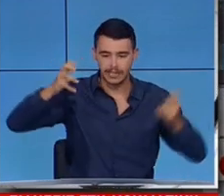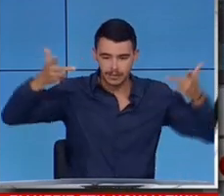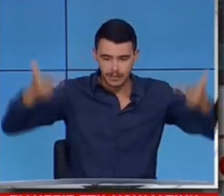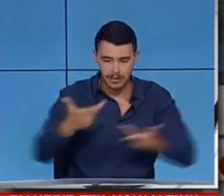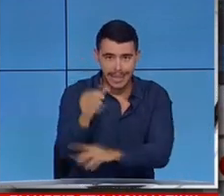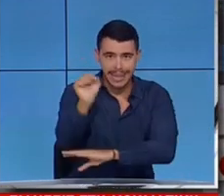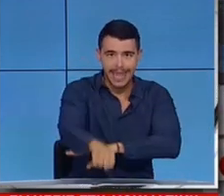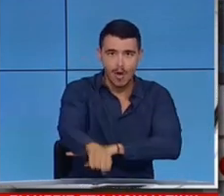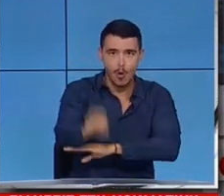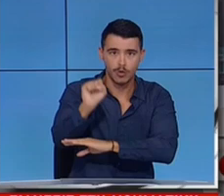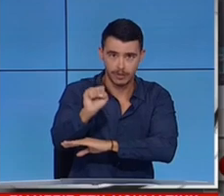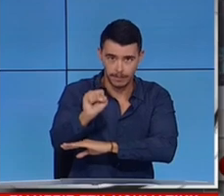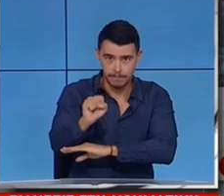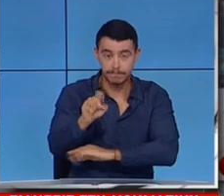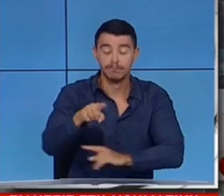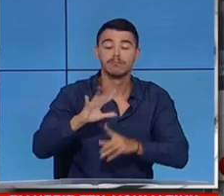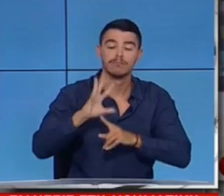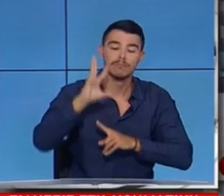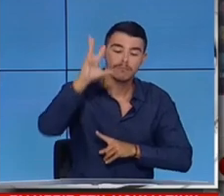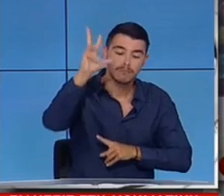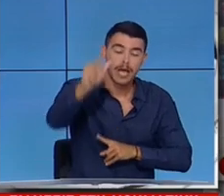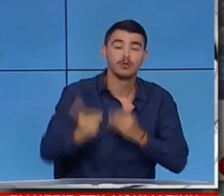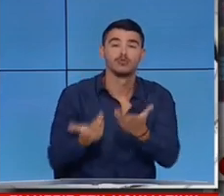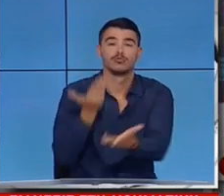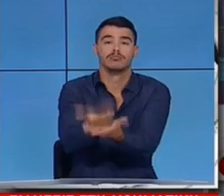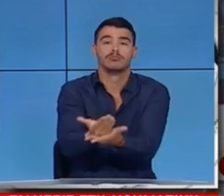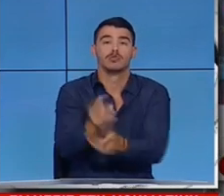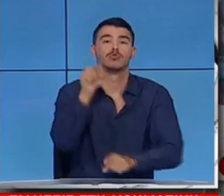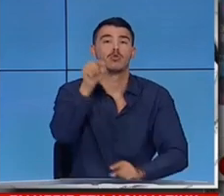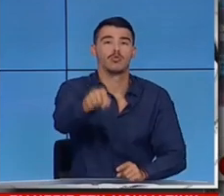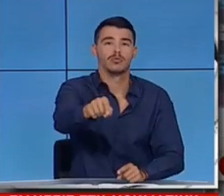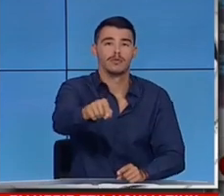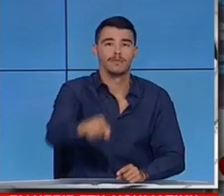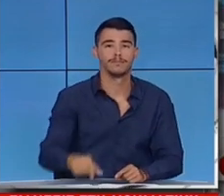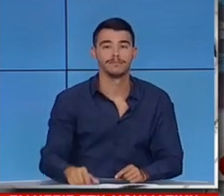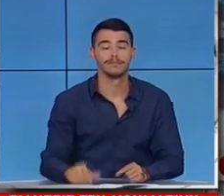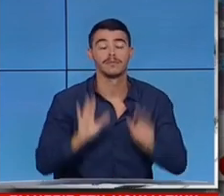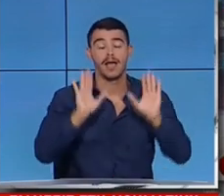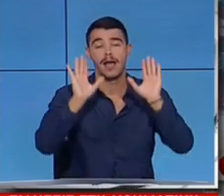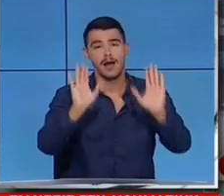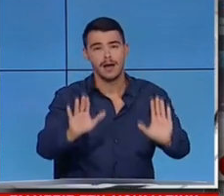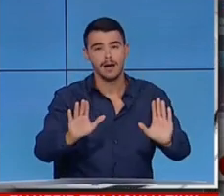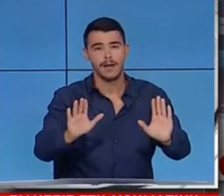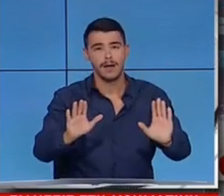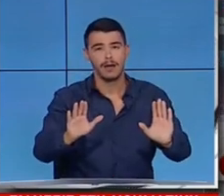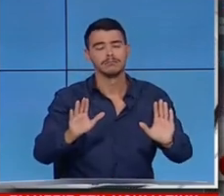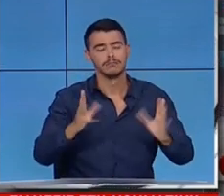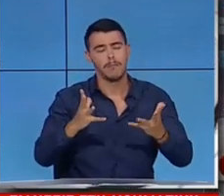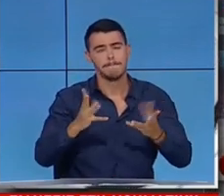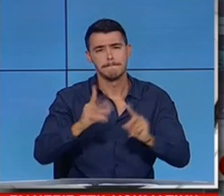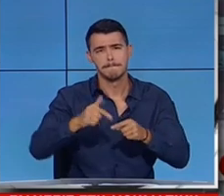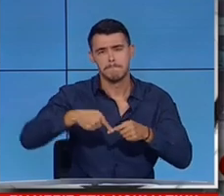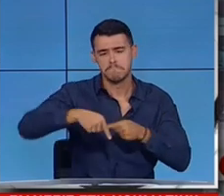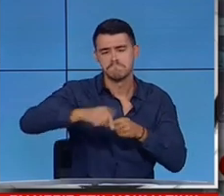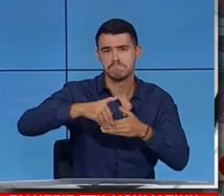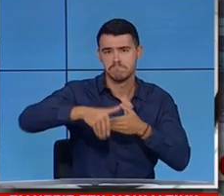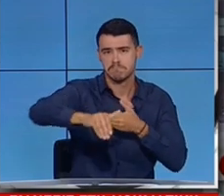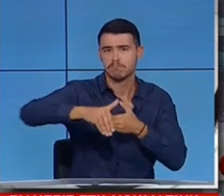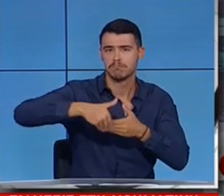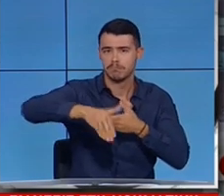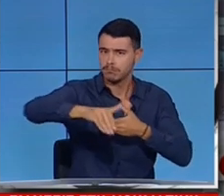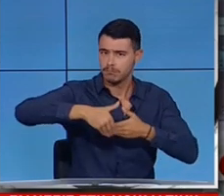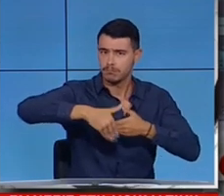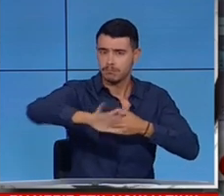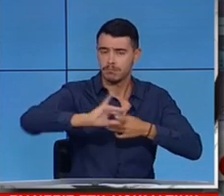στιγμή εξελίσσεται και το πώς έχουν κινηθεί τα πράγματα. Υπάρχει όμως, και θα το δει πάρα πολύ σύντομα ο κόσμος, πλέον αυξημένο